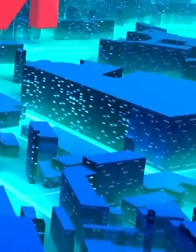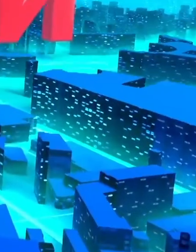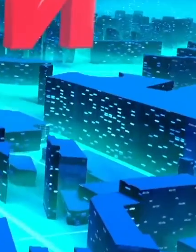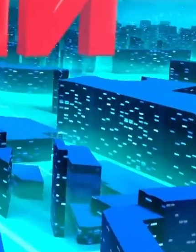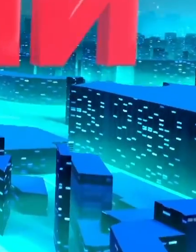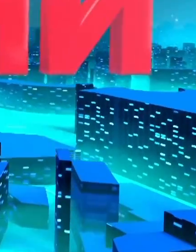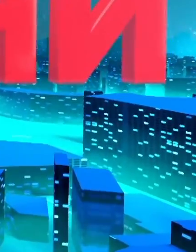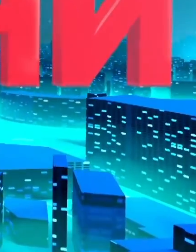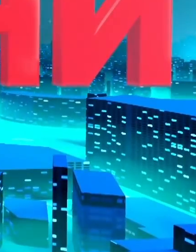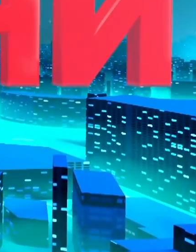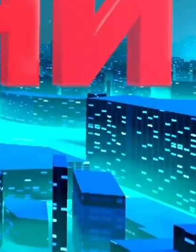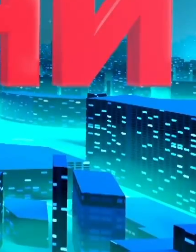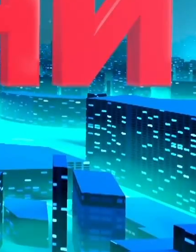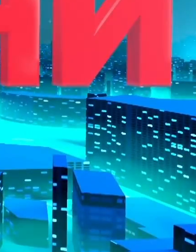Дякую.